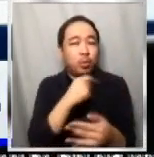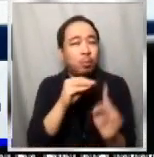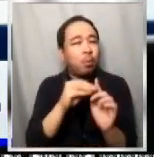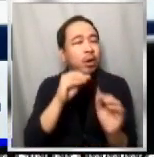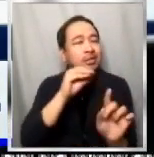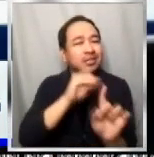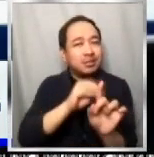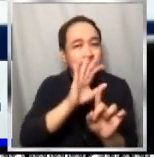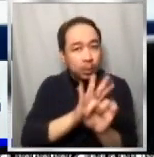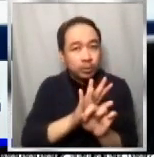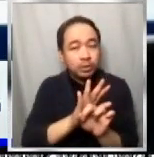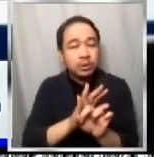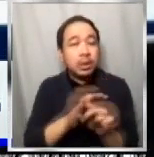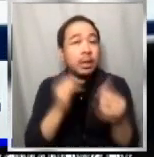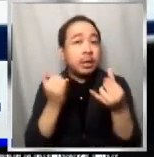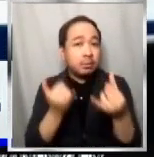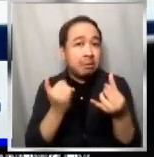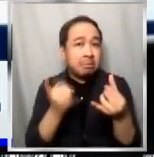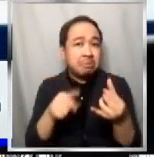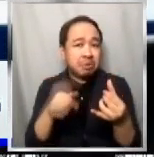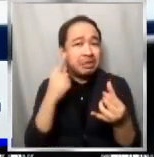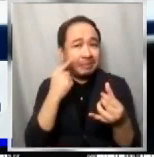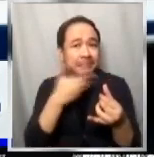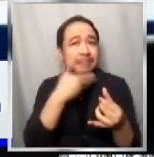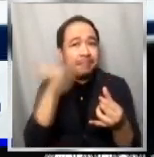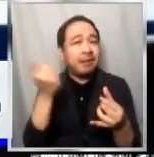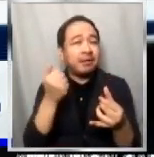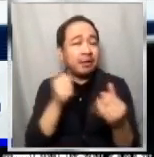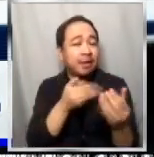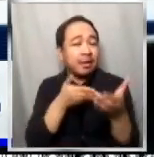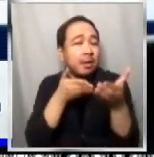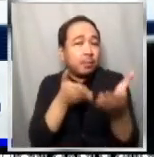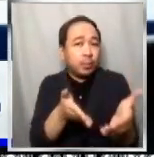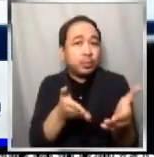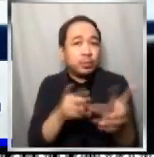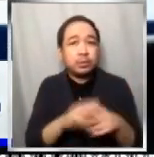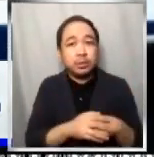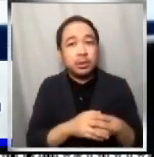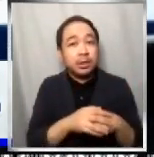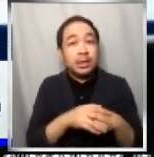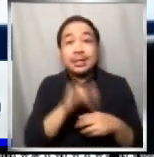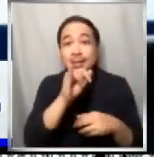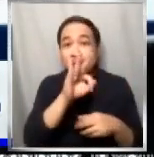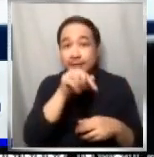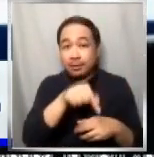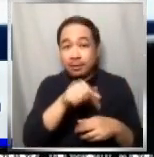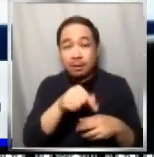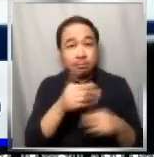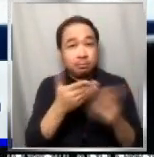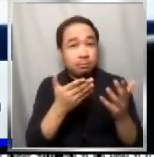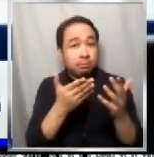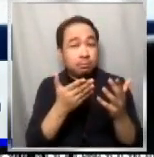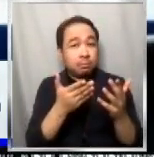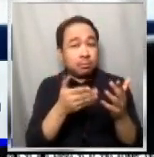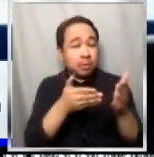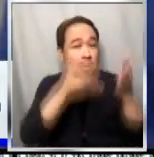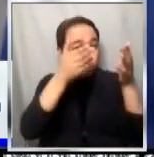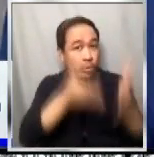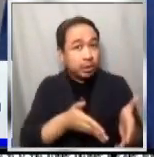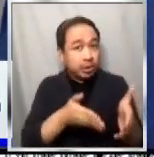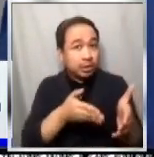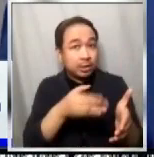will be a better solution, especially if that process can be accomplished without too much